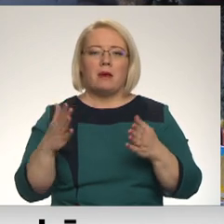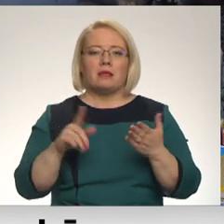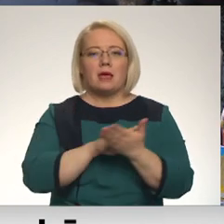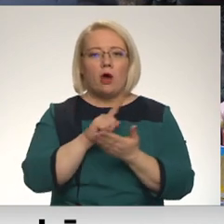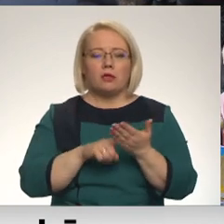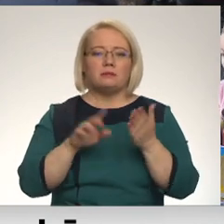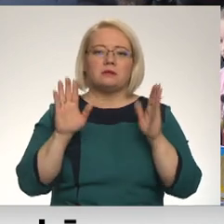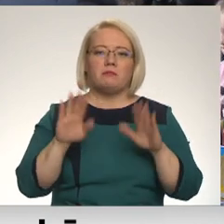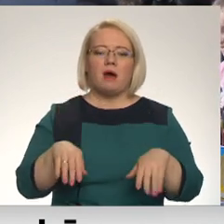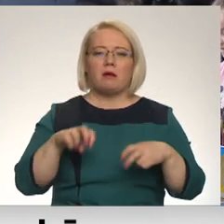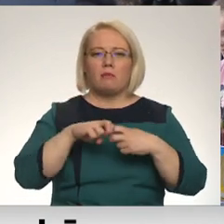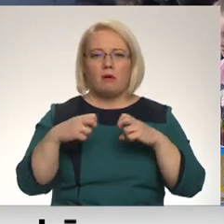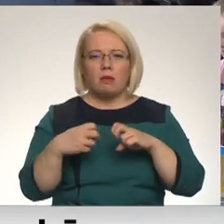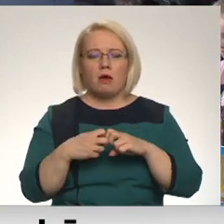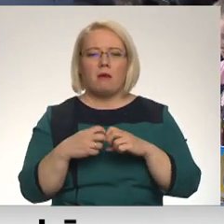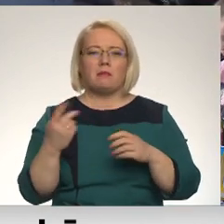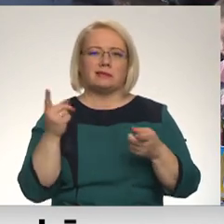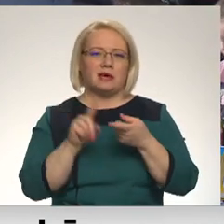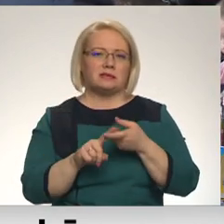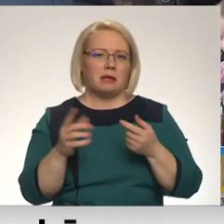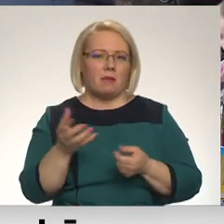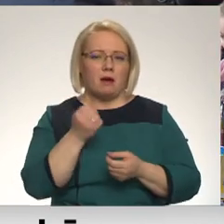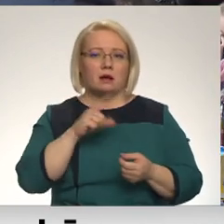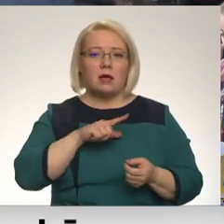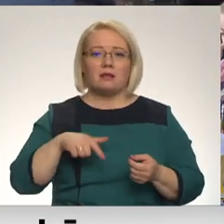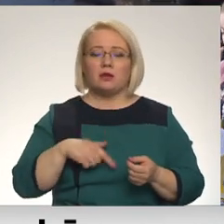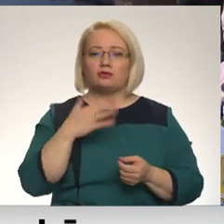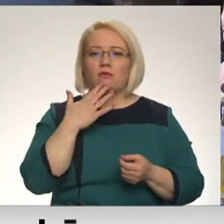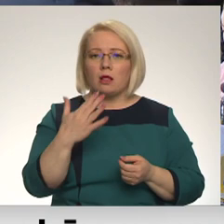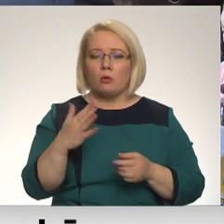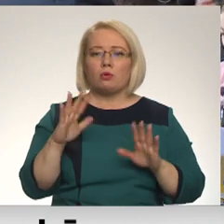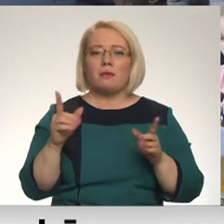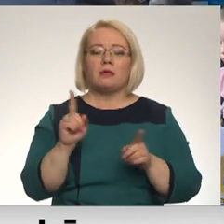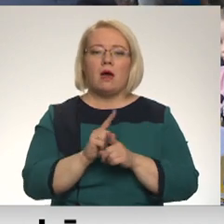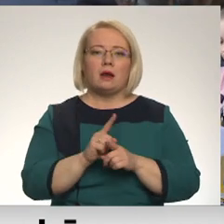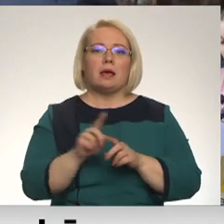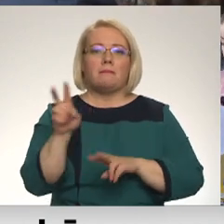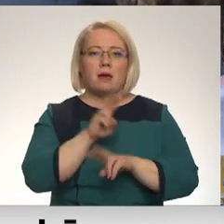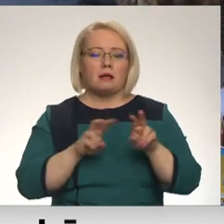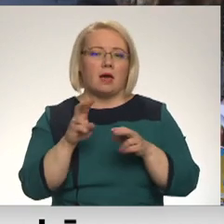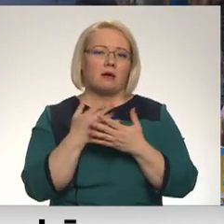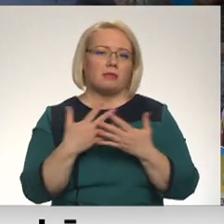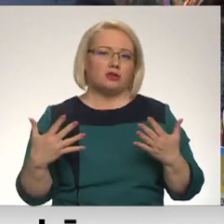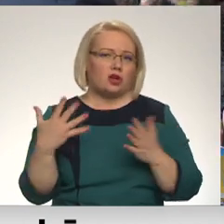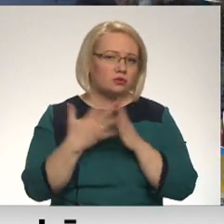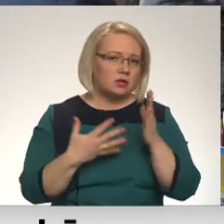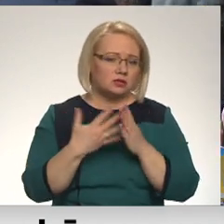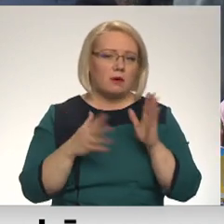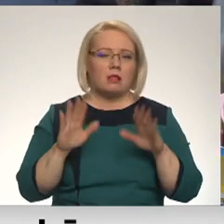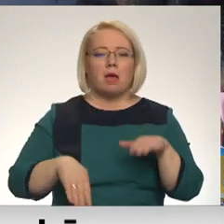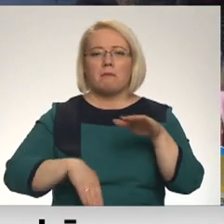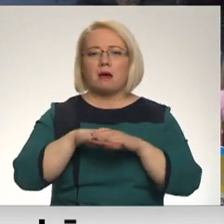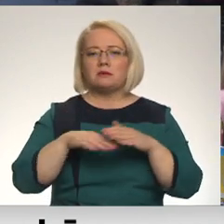gan par izaicinājumiem saistībā ar latviešu valodu, bet arī tie meklējam dažādus risinājumus, lai